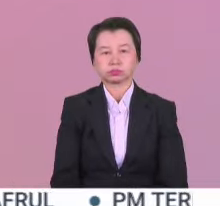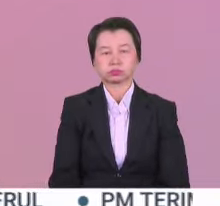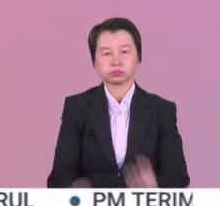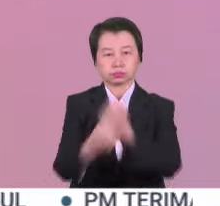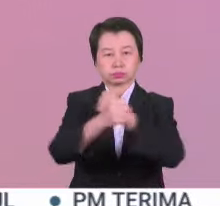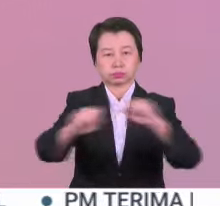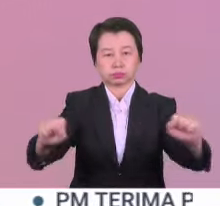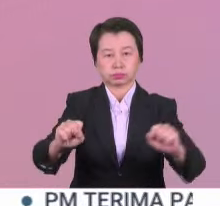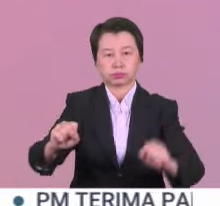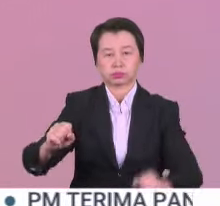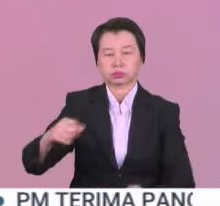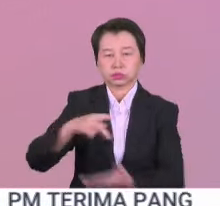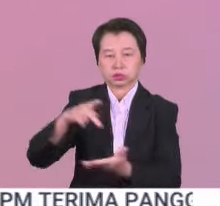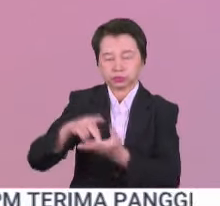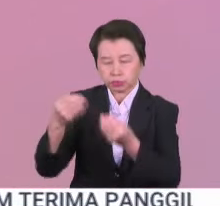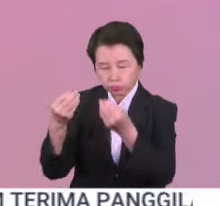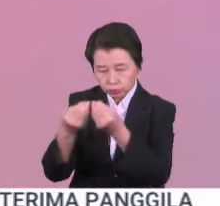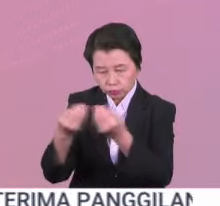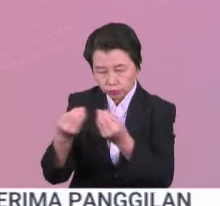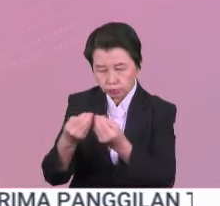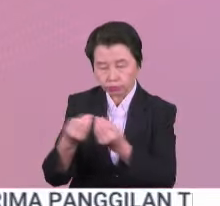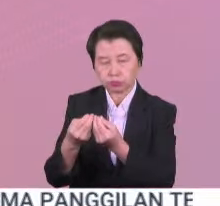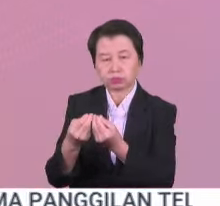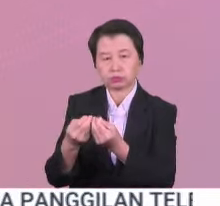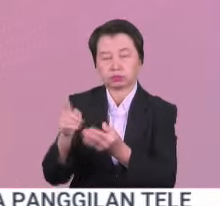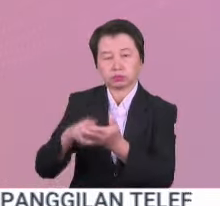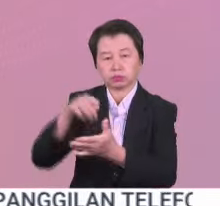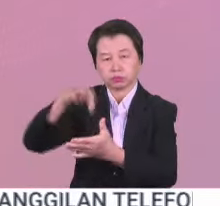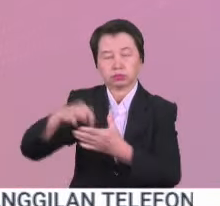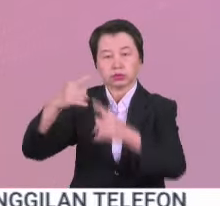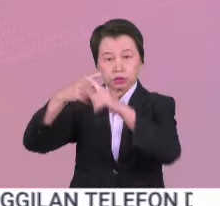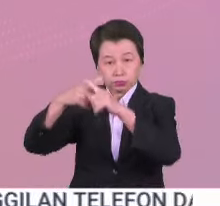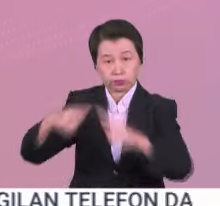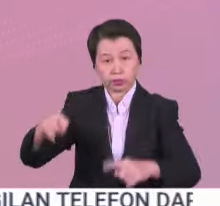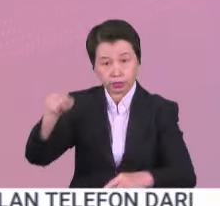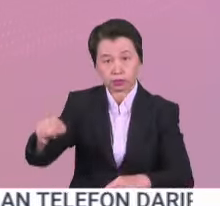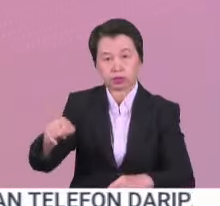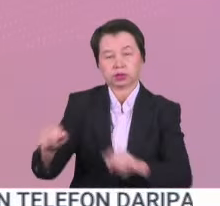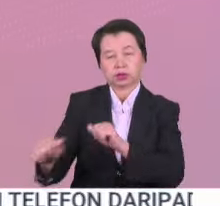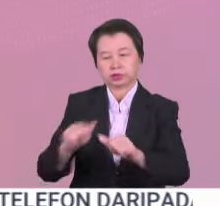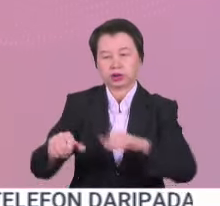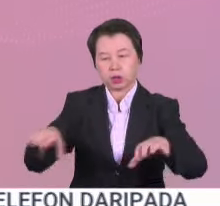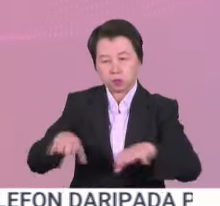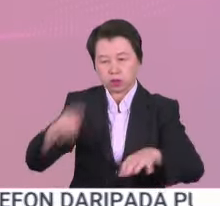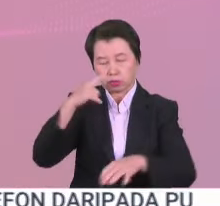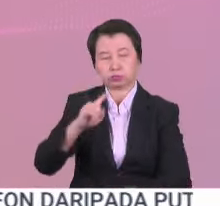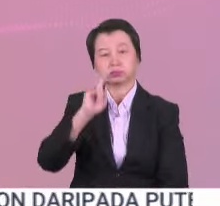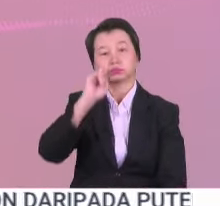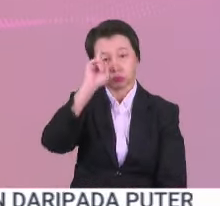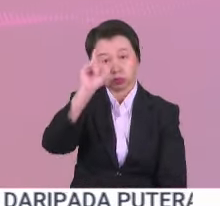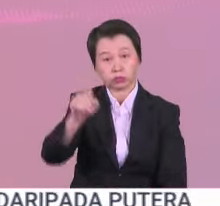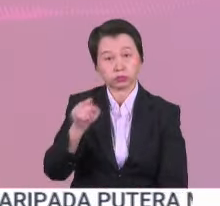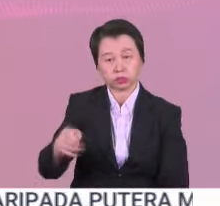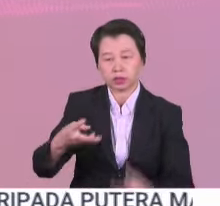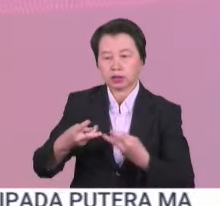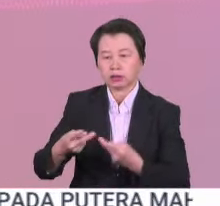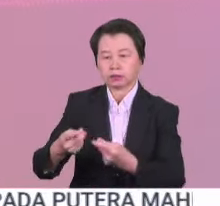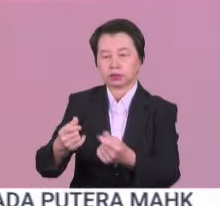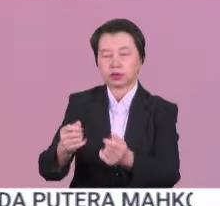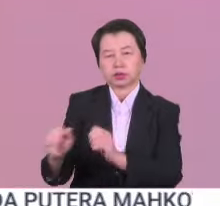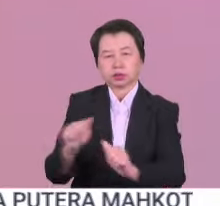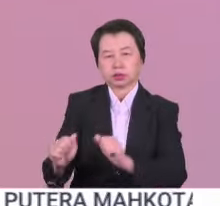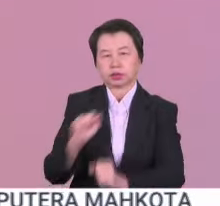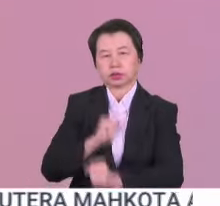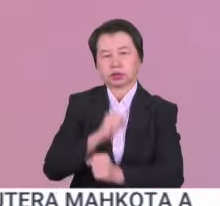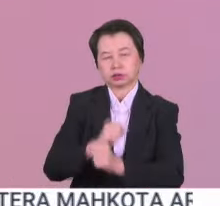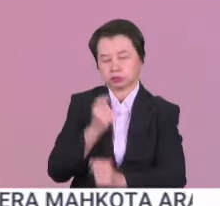Persiapan akhir di Pusat Perjumlahan Undi Dewan Orang Ramai Felda Kemasul kini giat dijalankan bagi memastikan kelancaran gerak